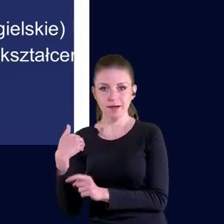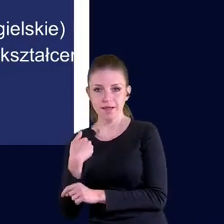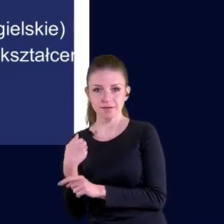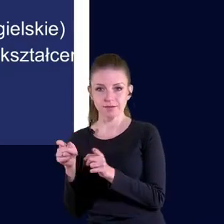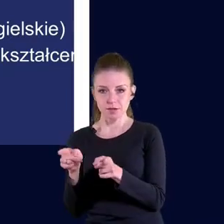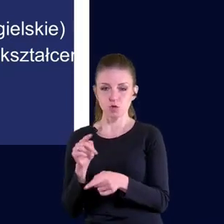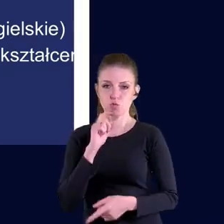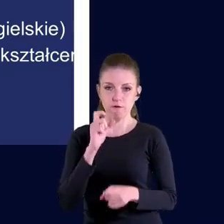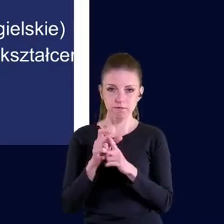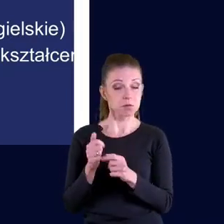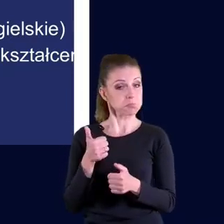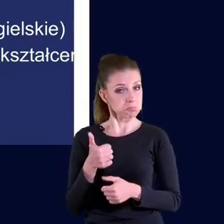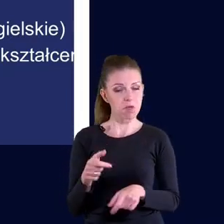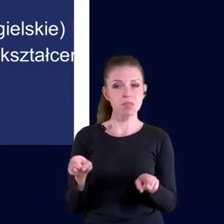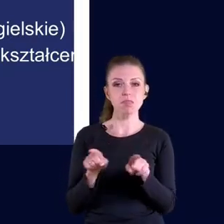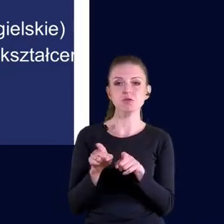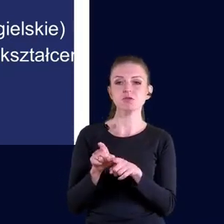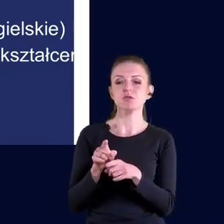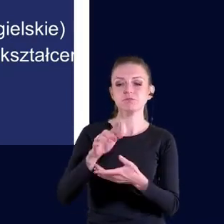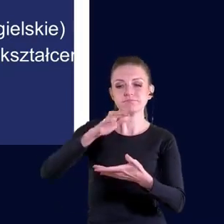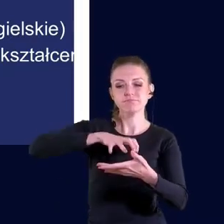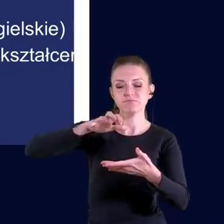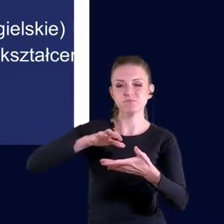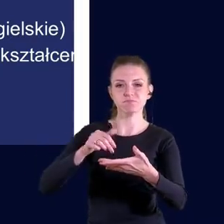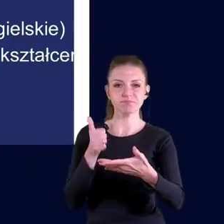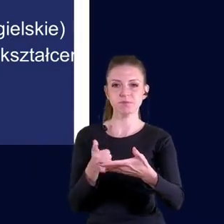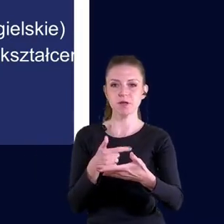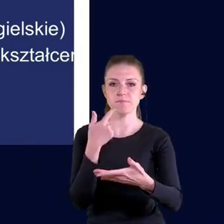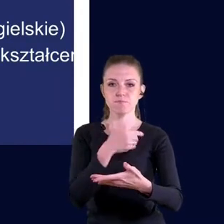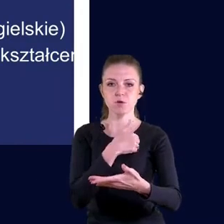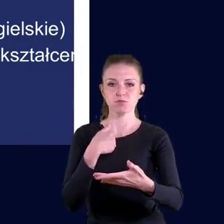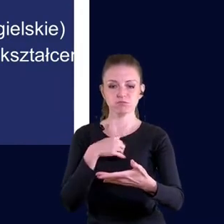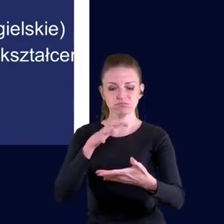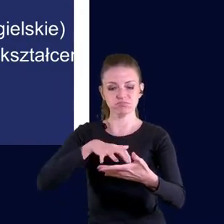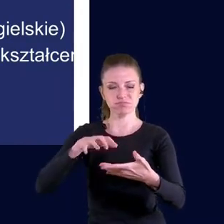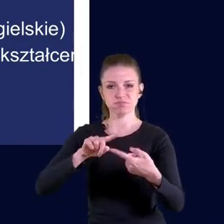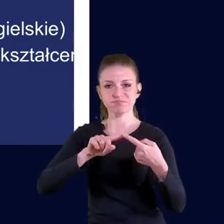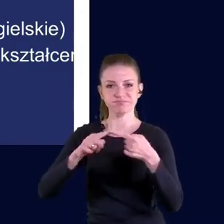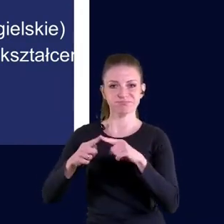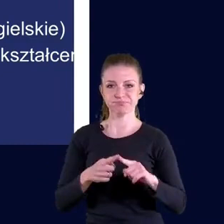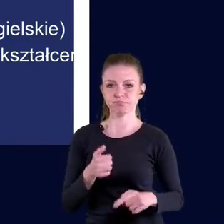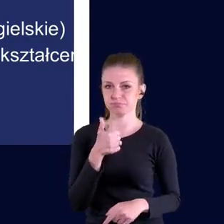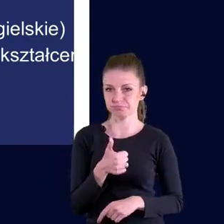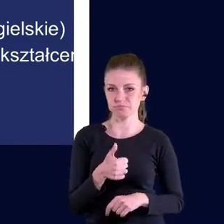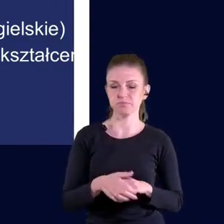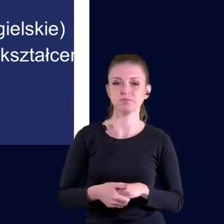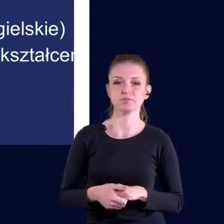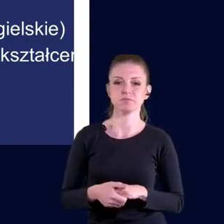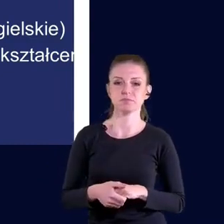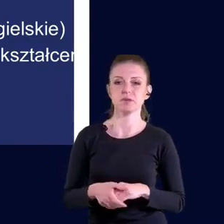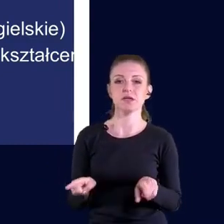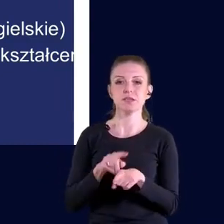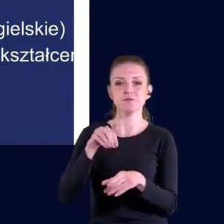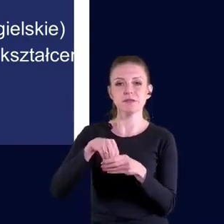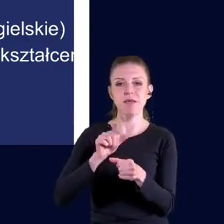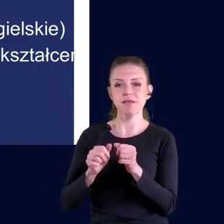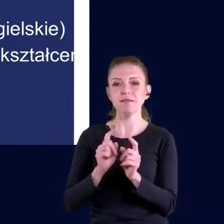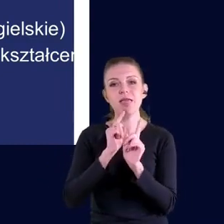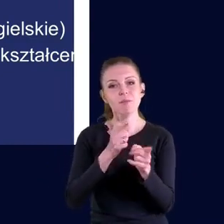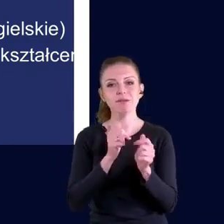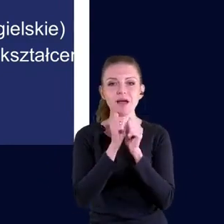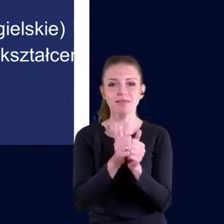doceniają poprawność merytoryczną liczne zadania w które są obecne w książce